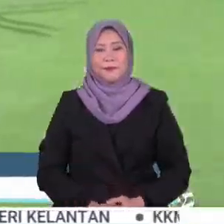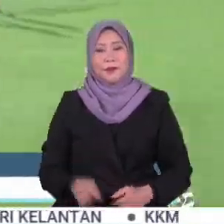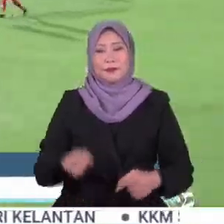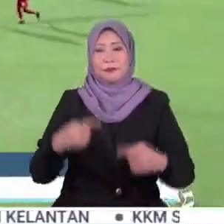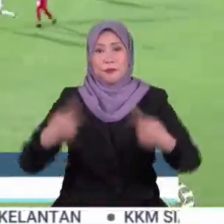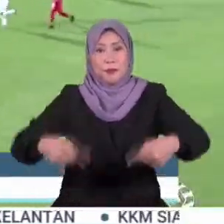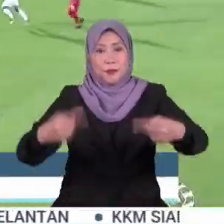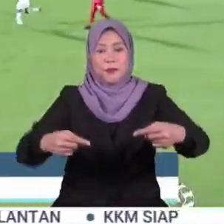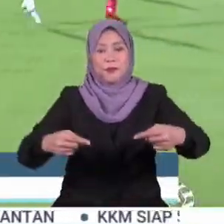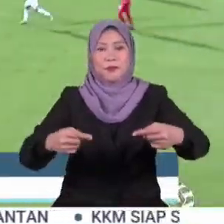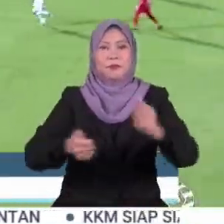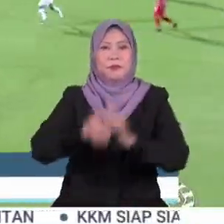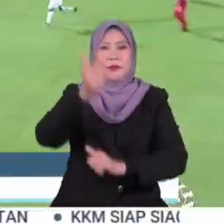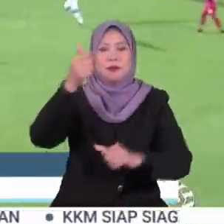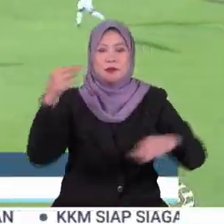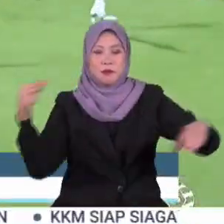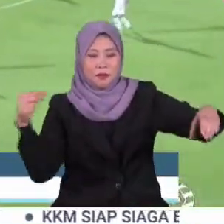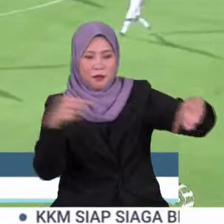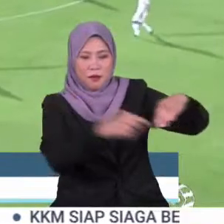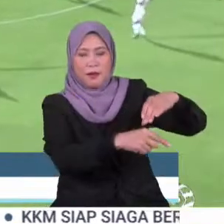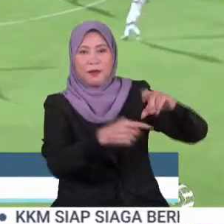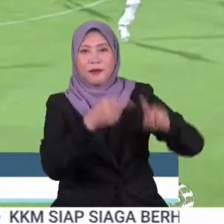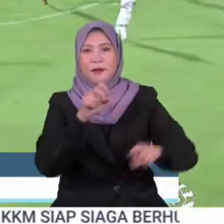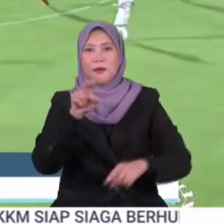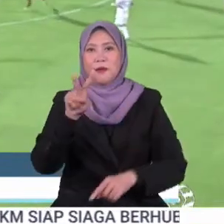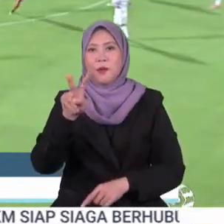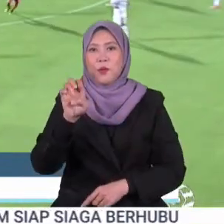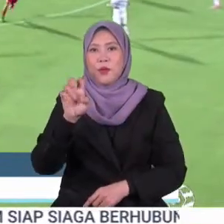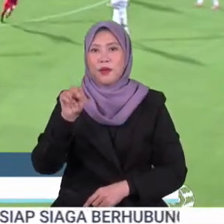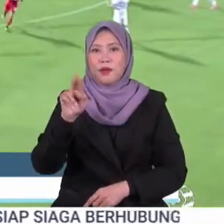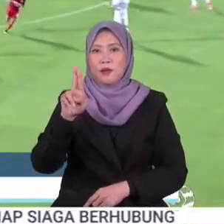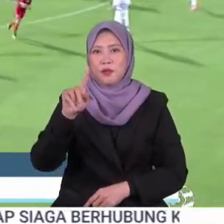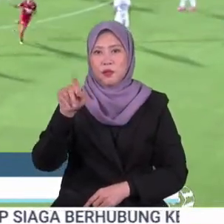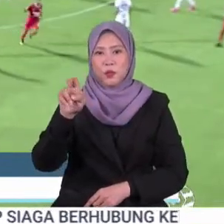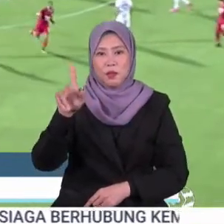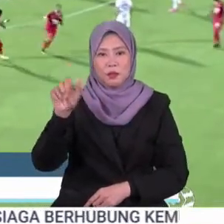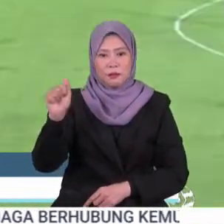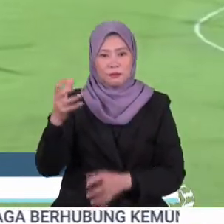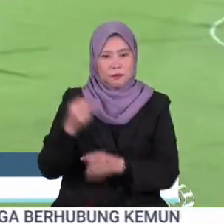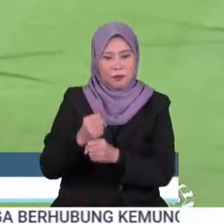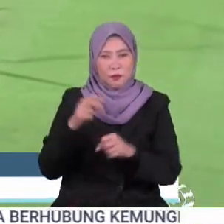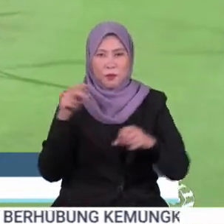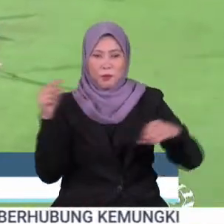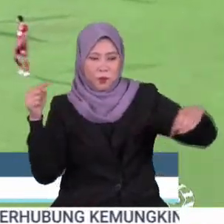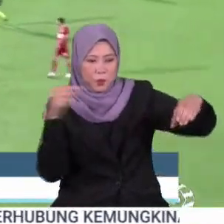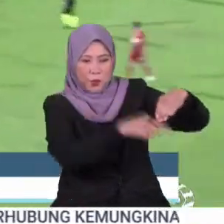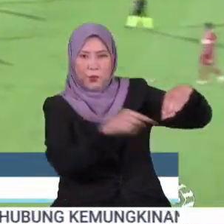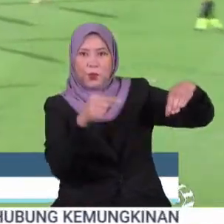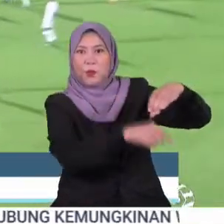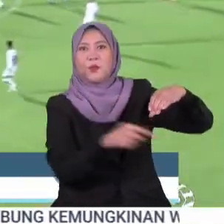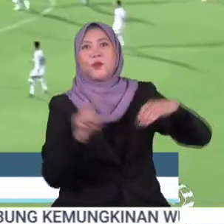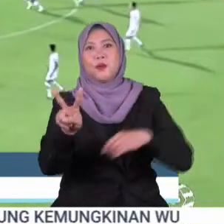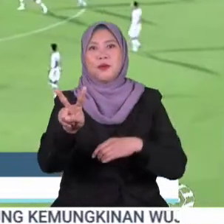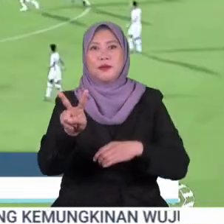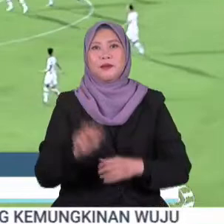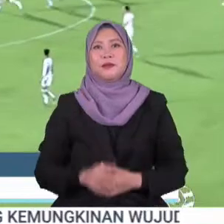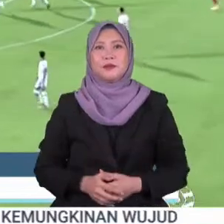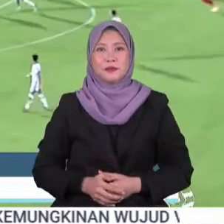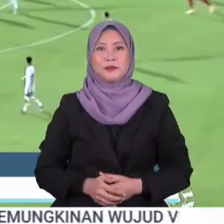Dalam saingan tersebut, tonggak serangan dari Venezuela, Yorandri Orozco mencuri tumpuan apabila menyumbat 2 gol.